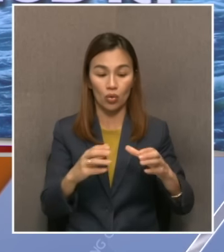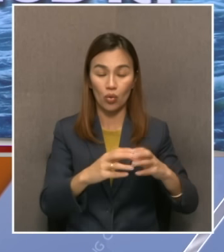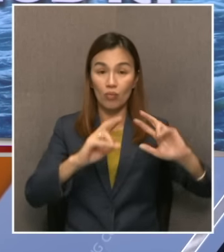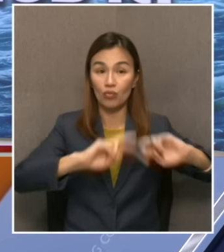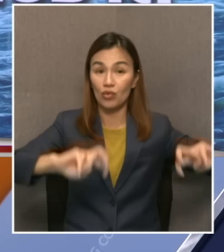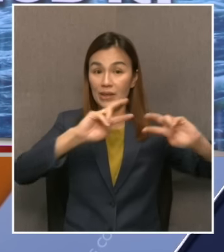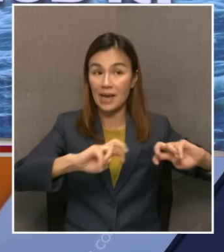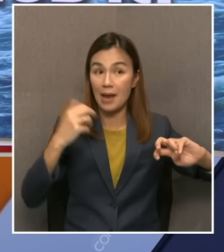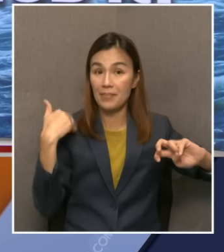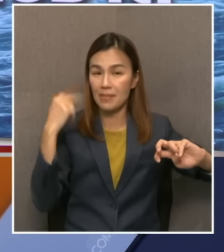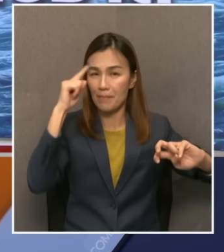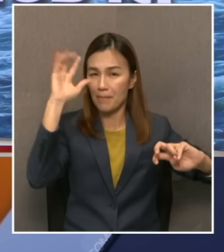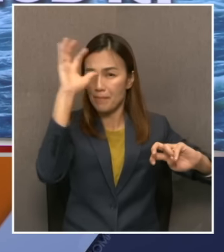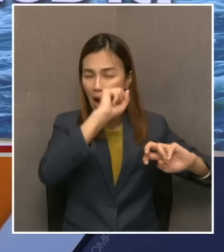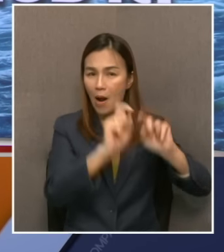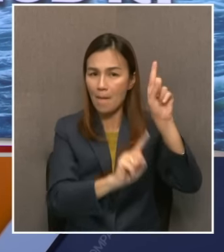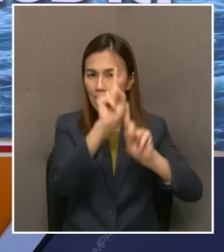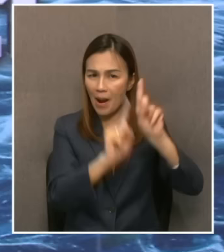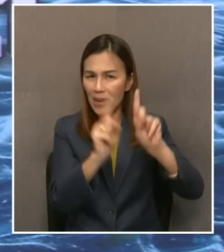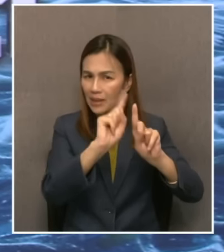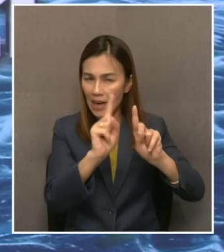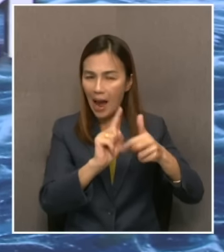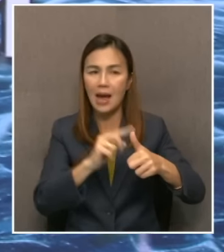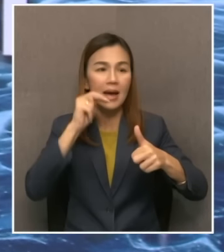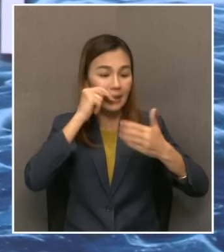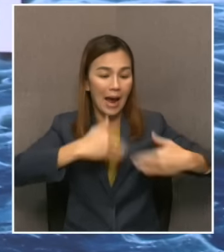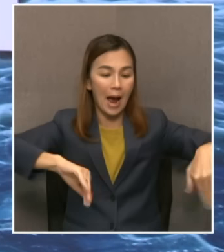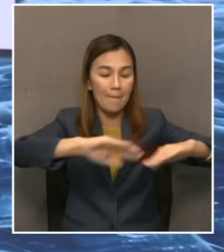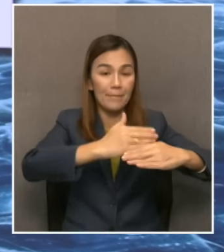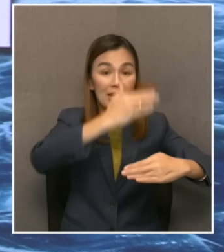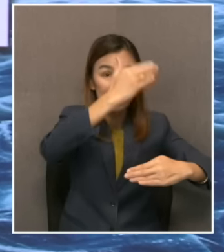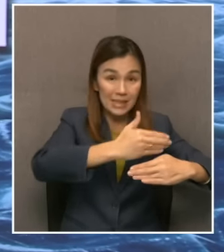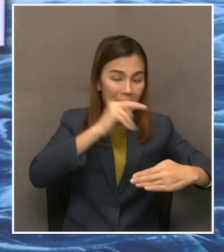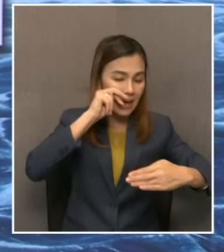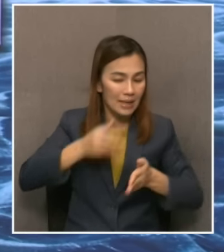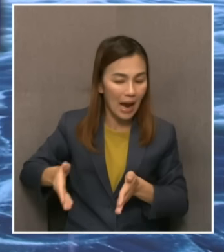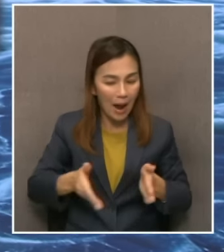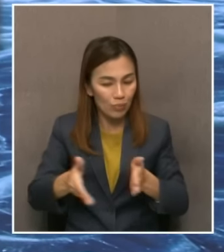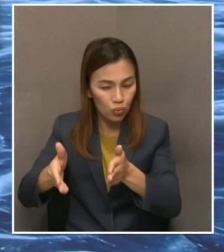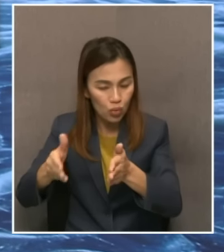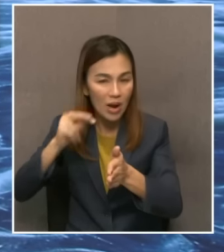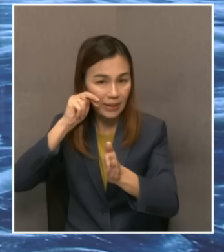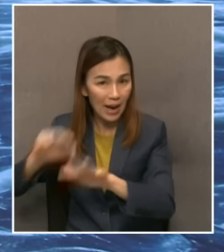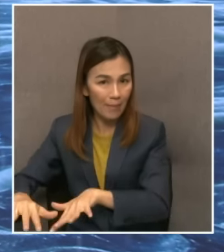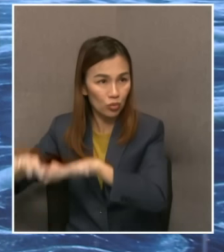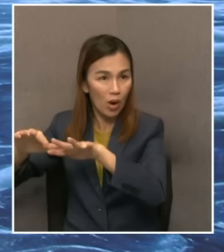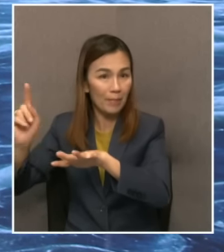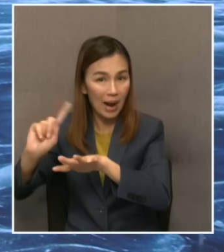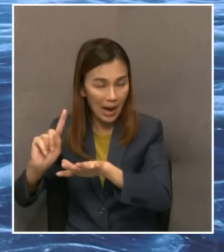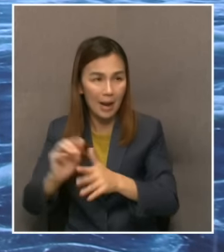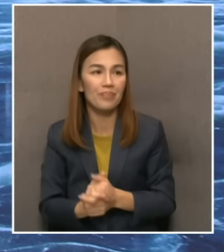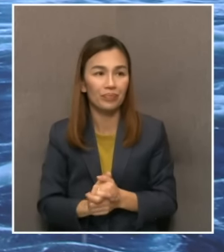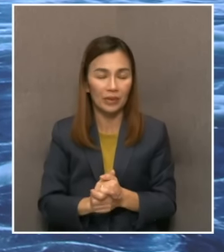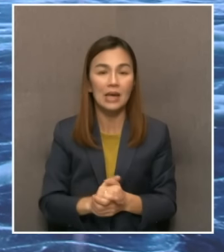ได้มีการคาดการณ์3น้ำนี้นะคะนั่นคือน้ำเขื่อนน้ำท่าและน้ำท่วมได้ข้อสรุปว่าลุ่มแม่น้ำเจ้าพระยาในช่ว